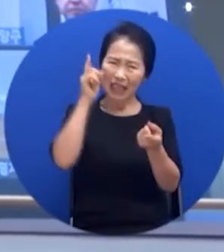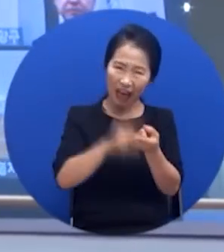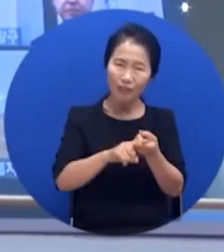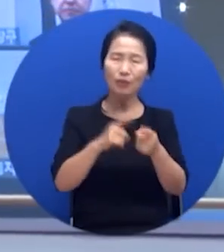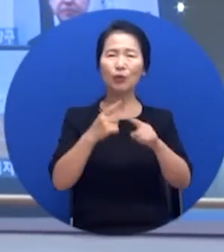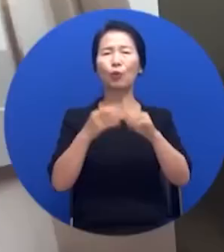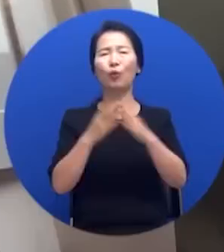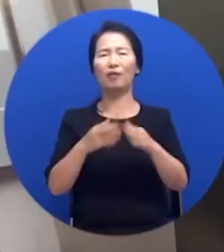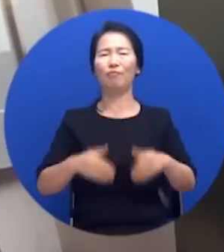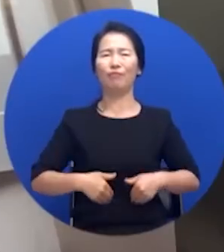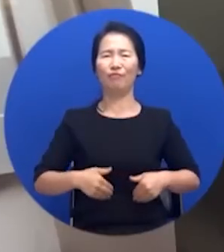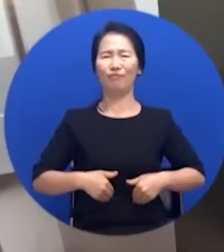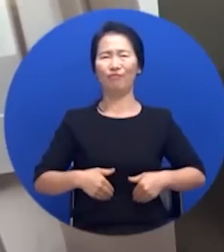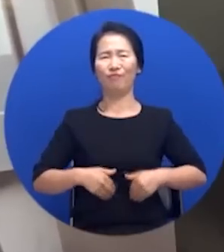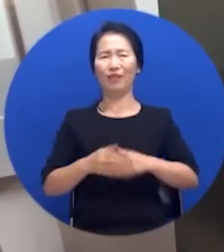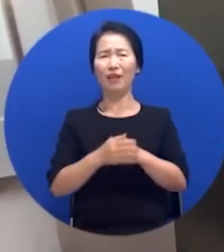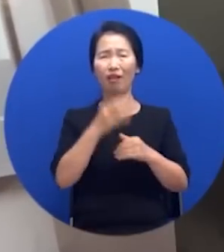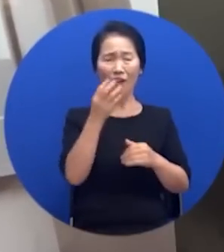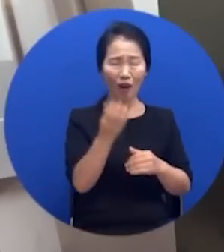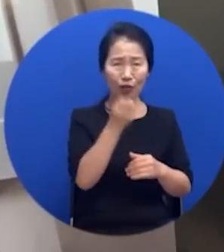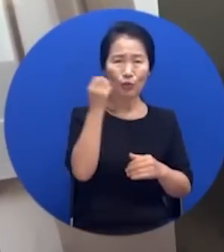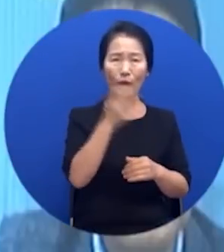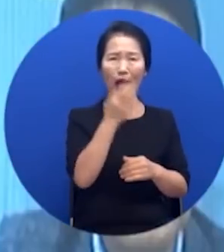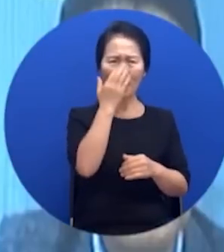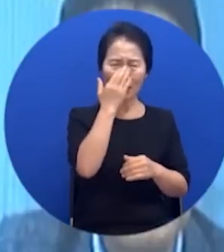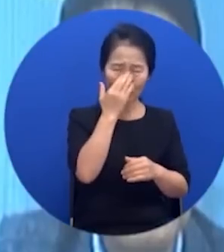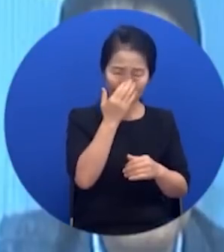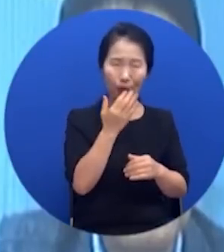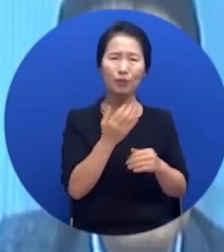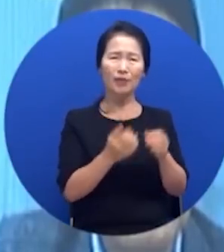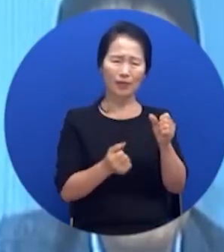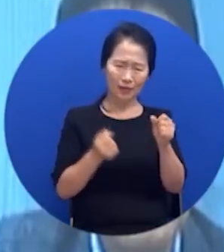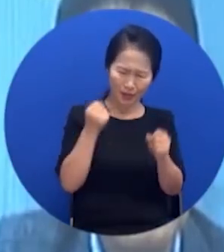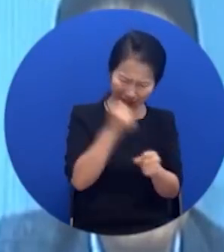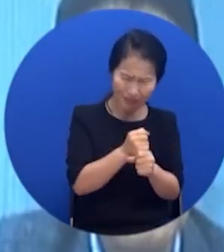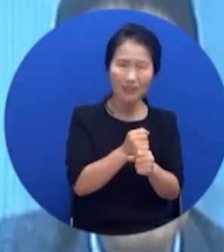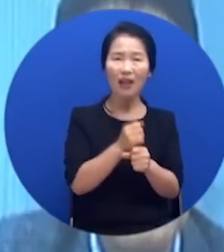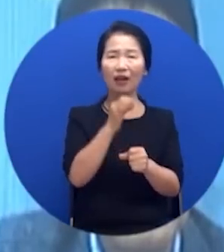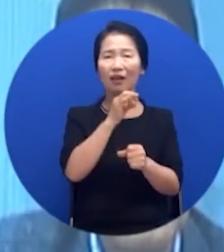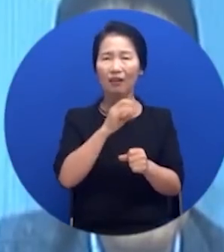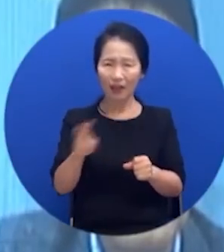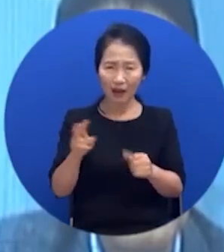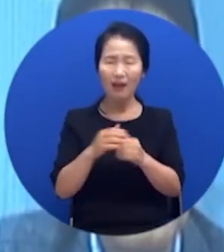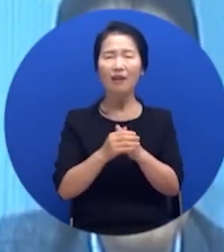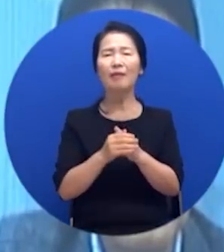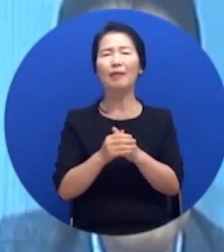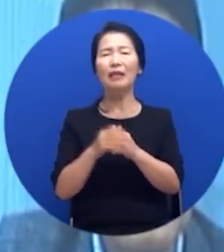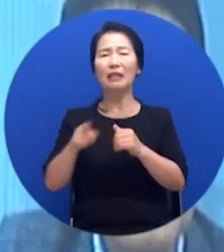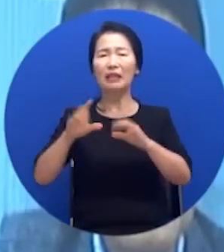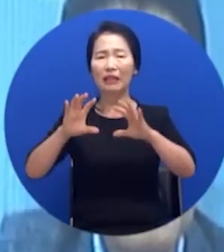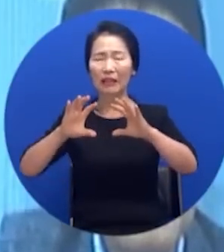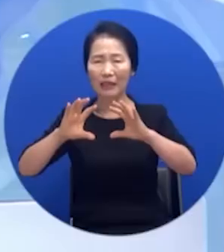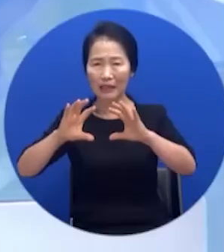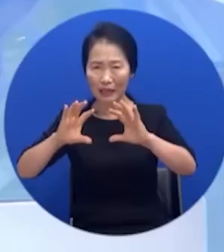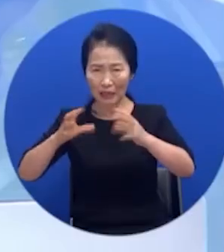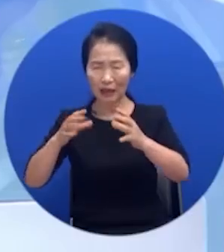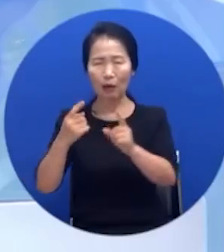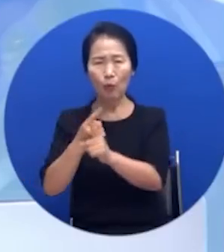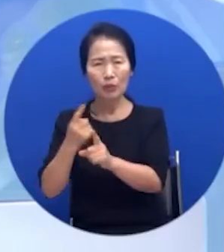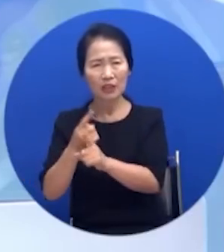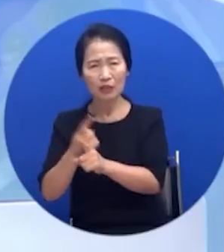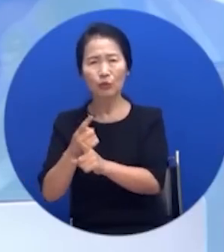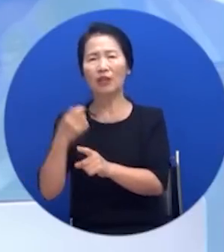말씀이죠. 교회가 거룩과 겸손을 되찾아야 하나님이 하나님의 백성들을 들어 이 땅을 고치시겠다고